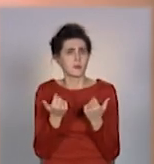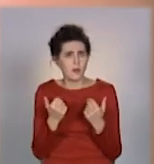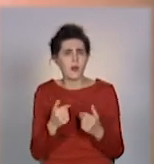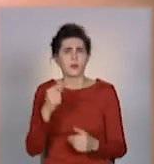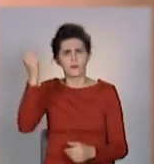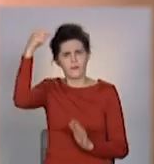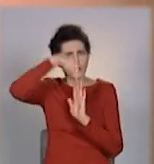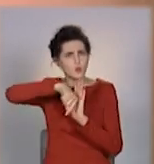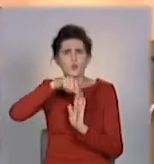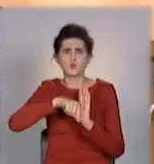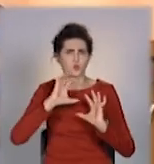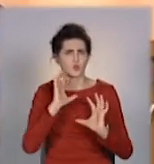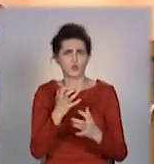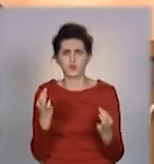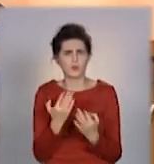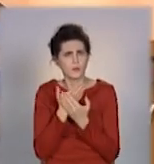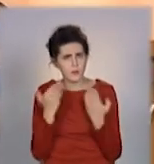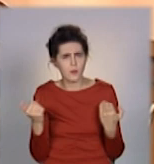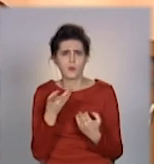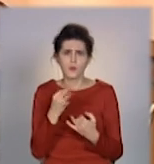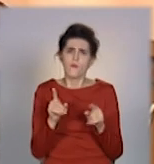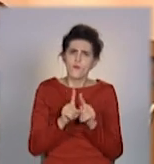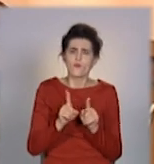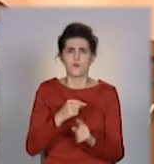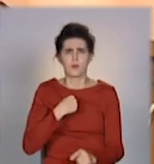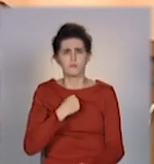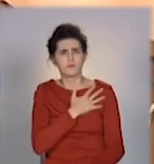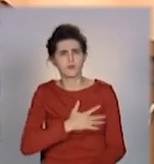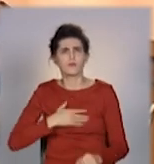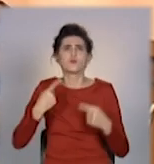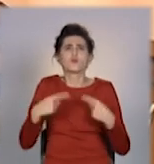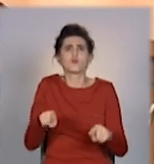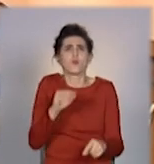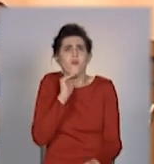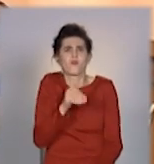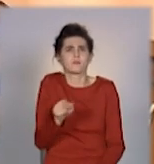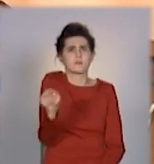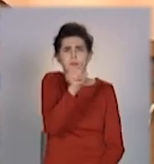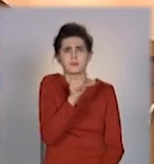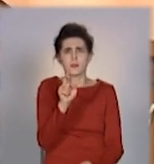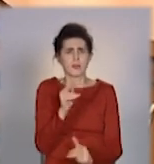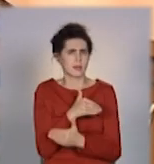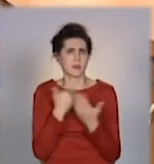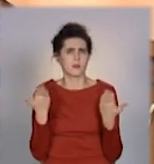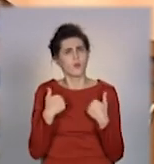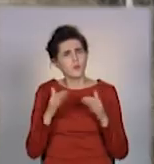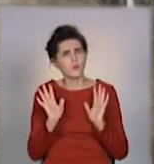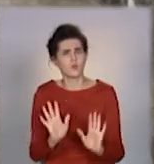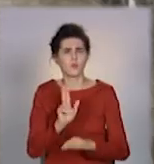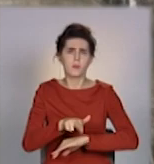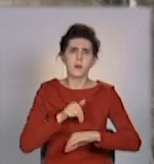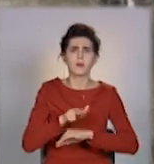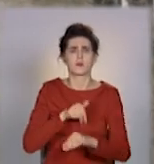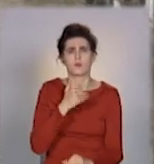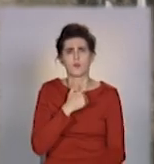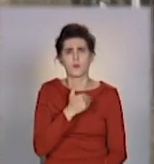ничего серьезного нет. Я очень переживаю, потому что других профессий я не вижу себя вообще ни в какой другой профессии, только в этом.